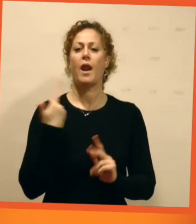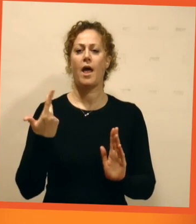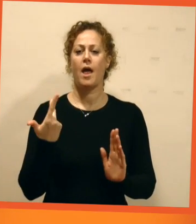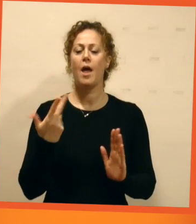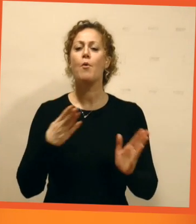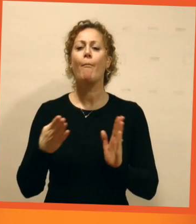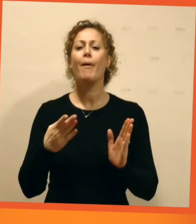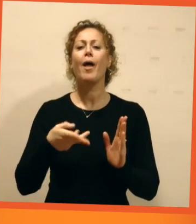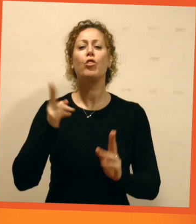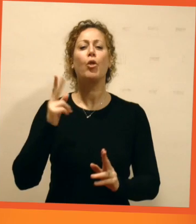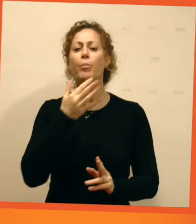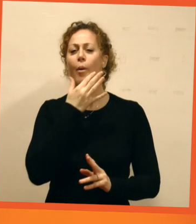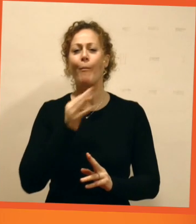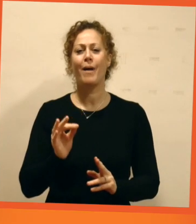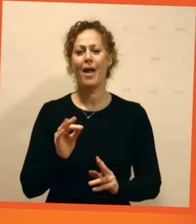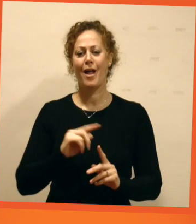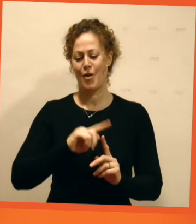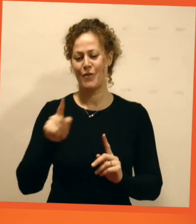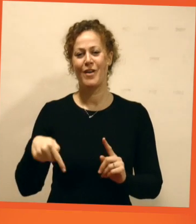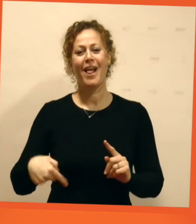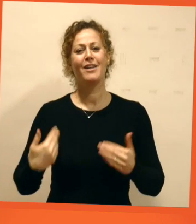ricordate fino ad ora?